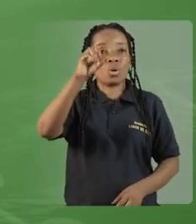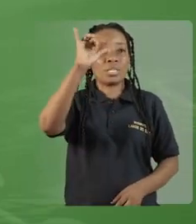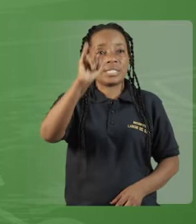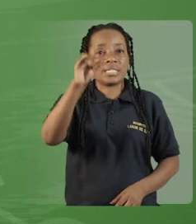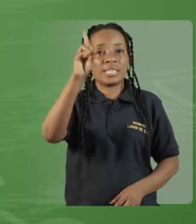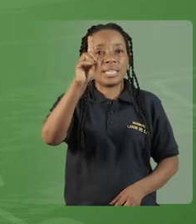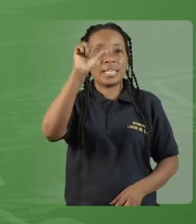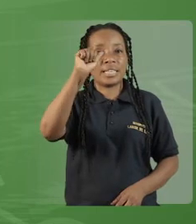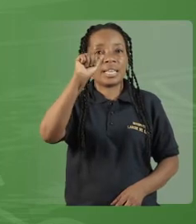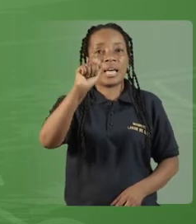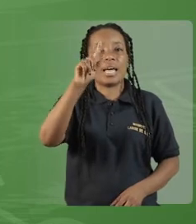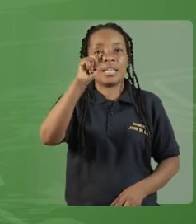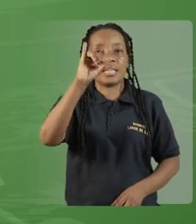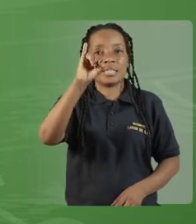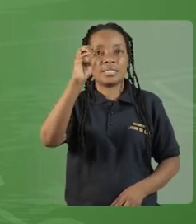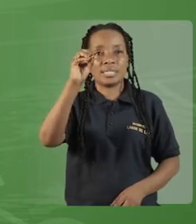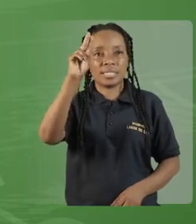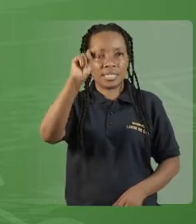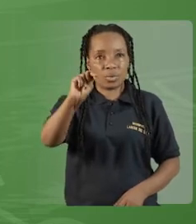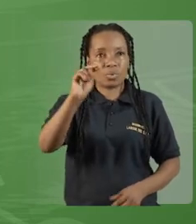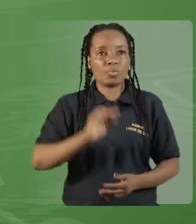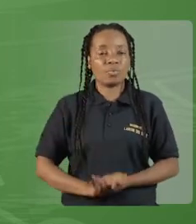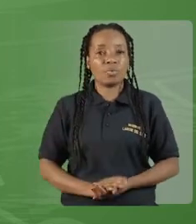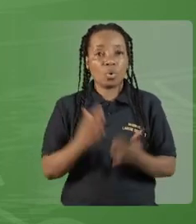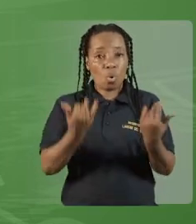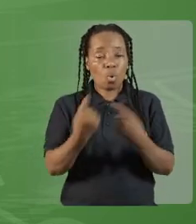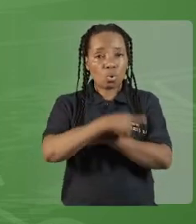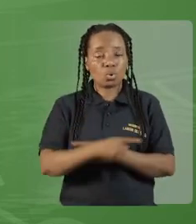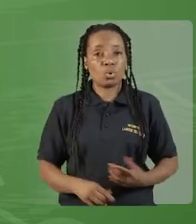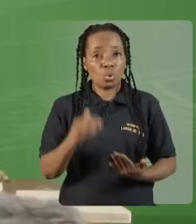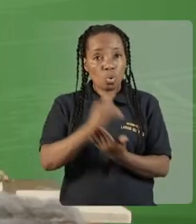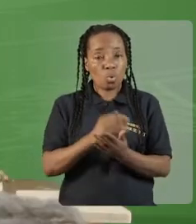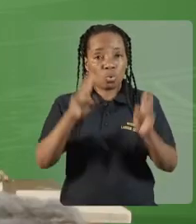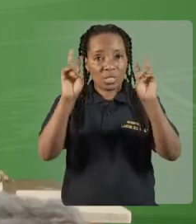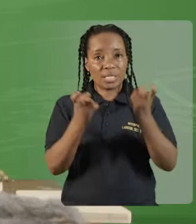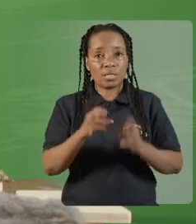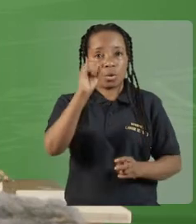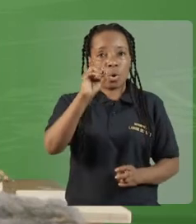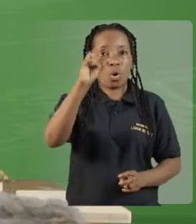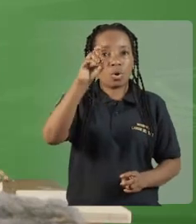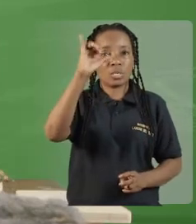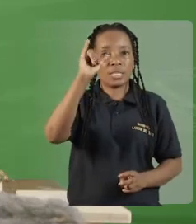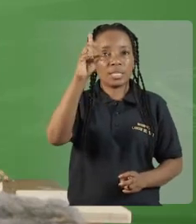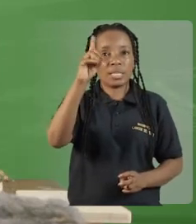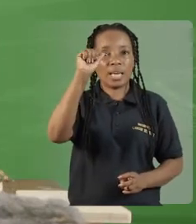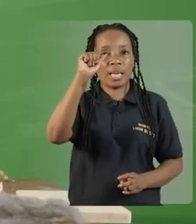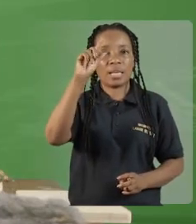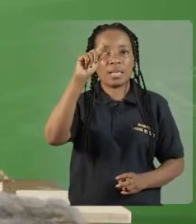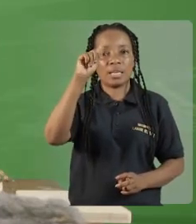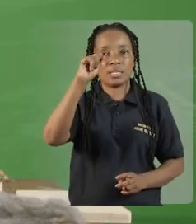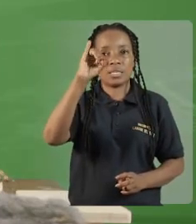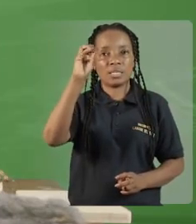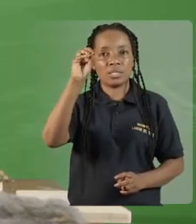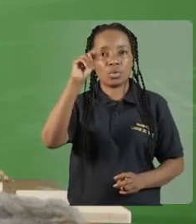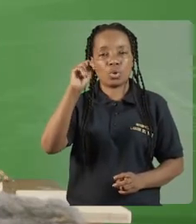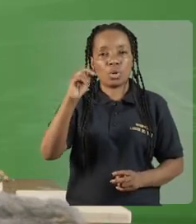leçon est « Oxydation des corps purs simples ». Pour construire cette leçon, nous